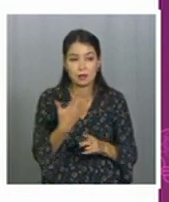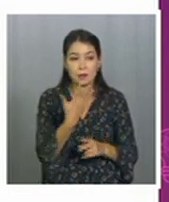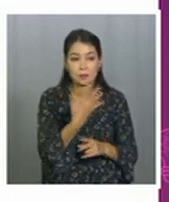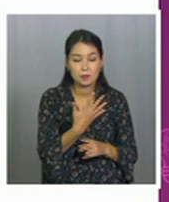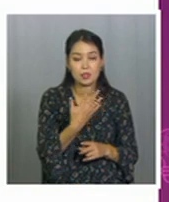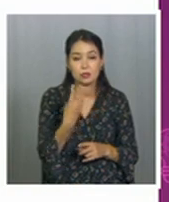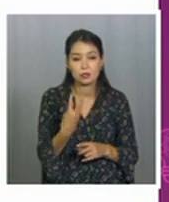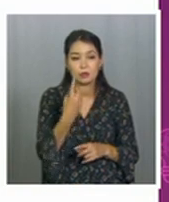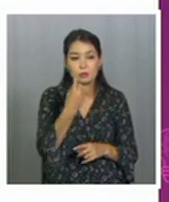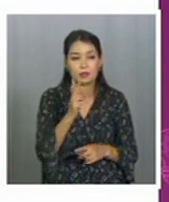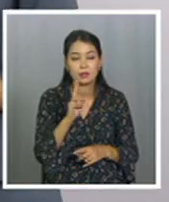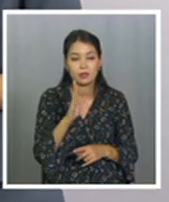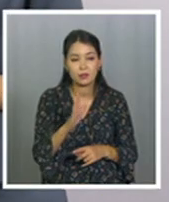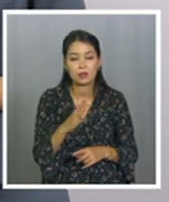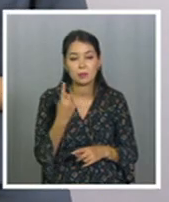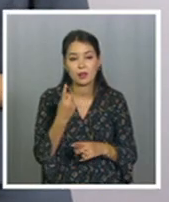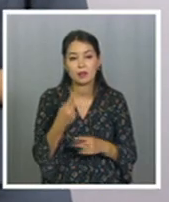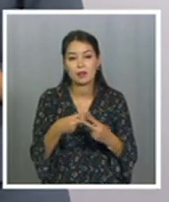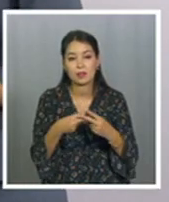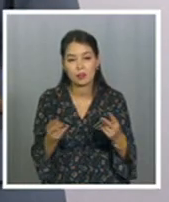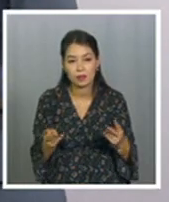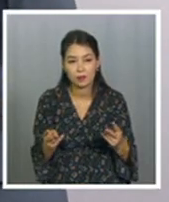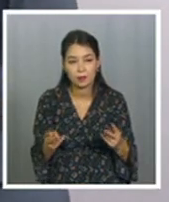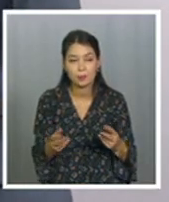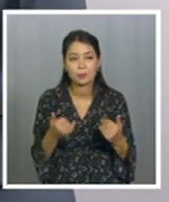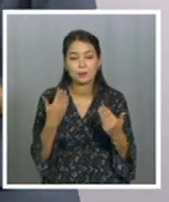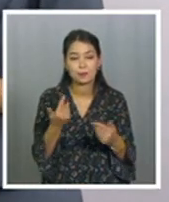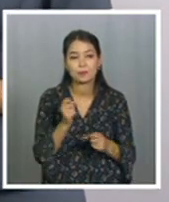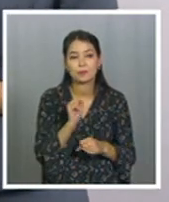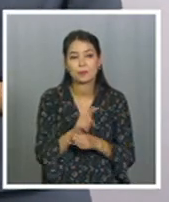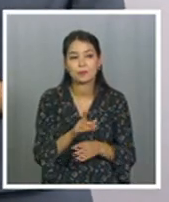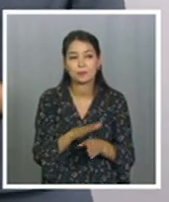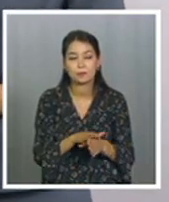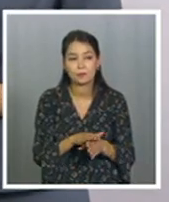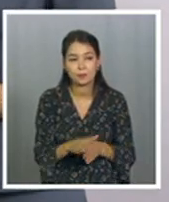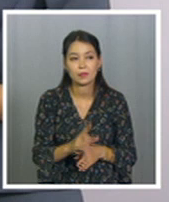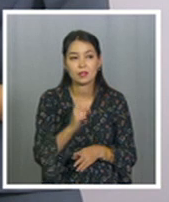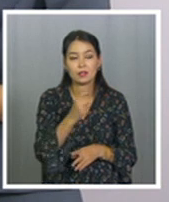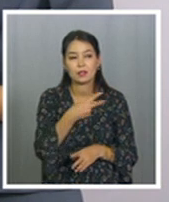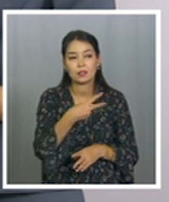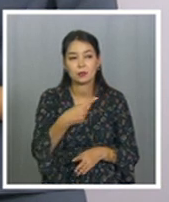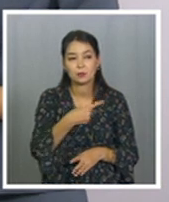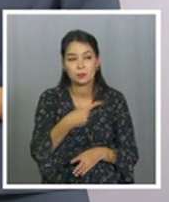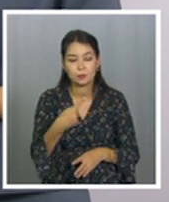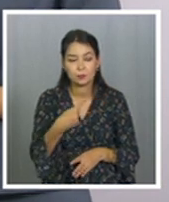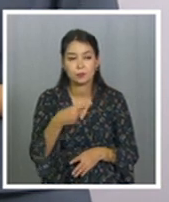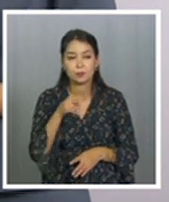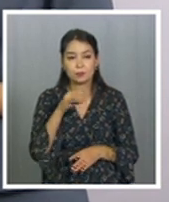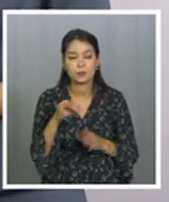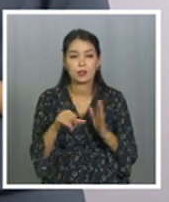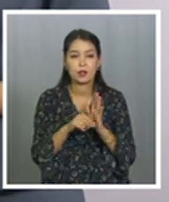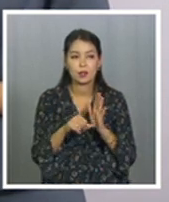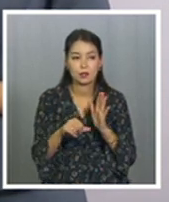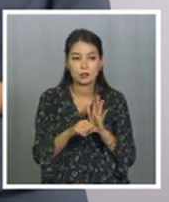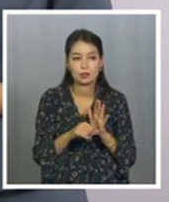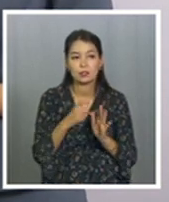квадрат бірлікке тең. Енді мына тапсырманы орындайық. X тен минус π бөлу 6, және